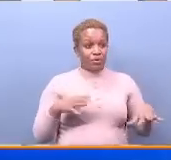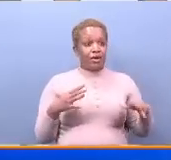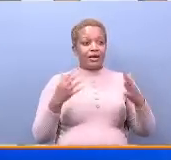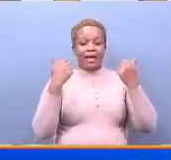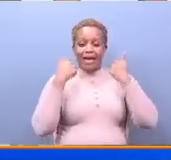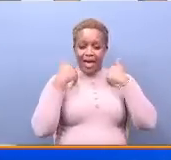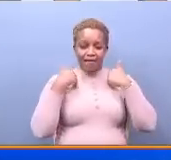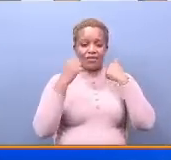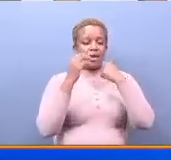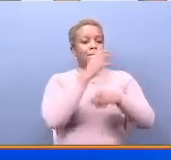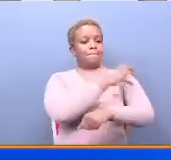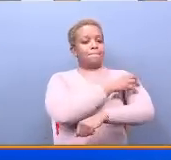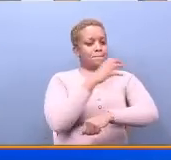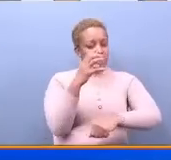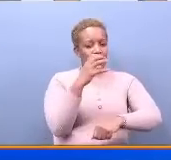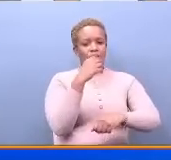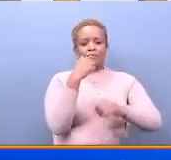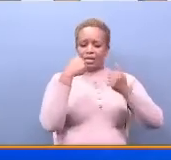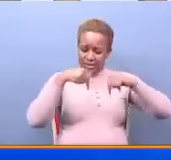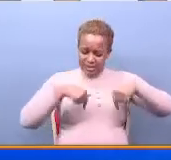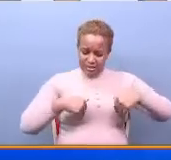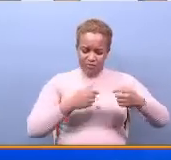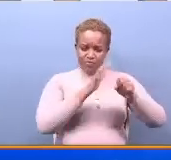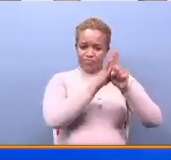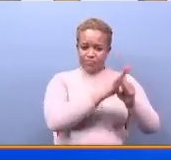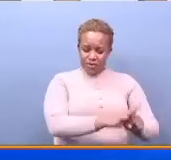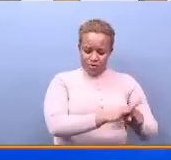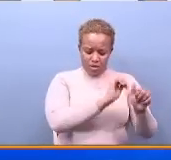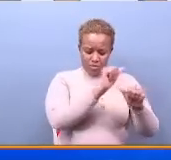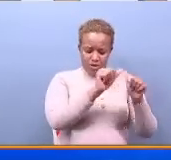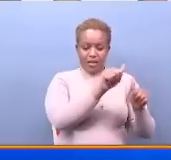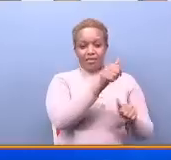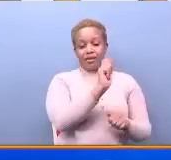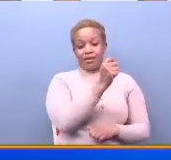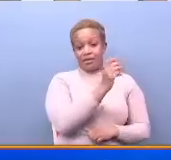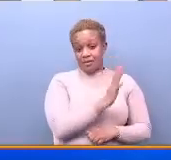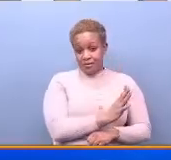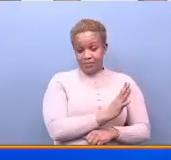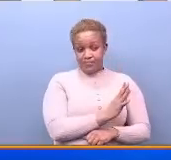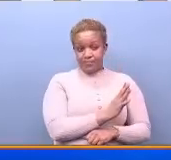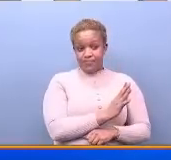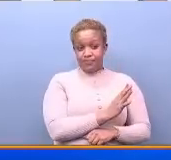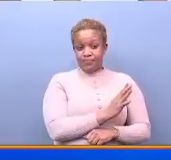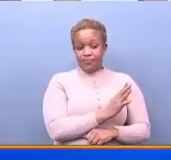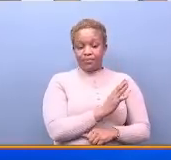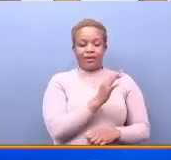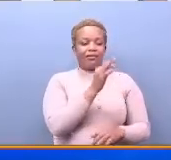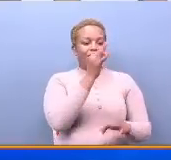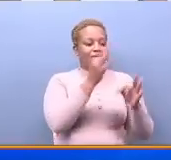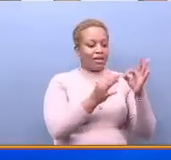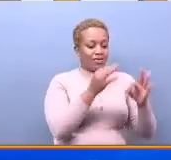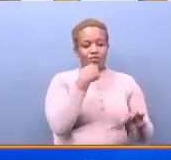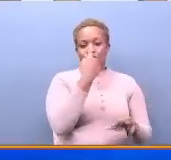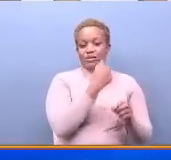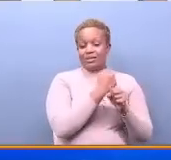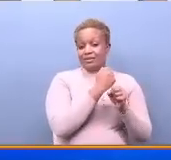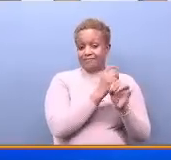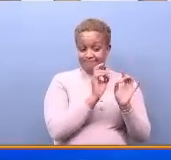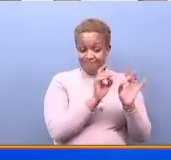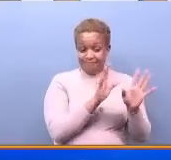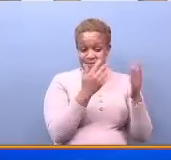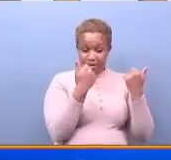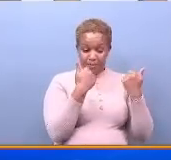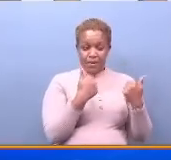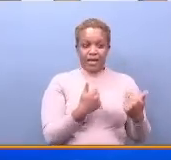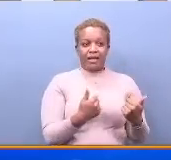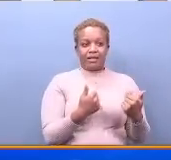nadhulumiwa, Wakenya wengine je wale wako kule chini? Tumeona kwa zile nakala nilileta, judge yule alifanya impeachment yangu. Siwezi taja jina lake kwa